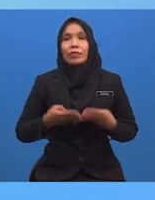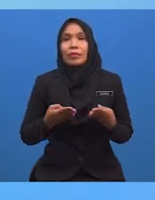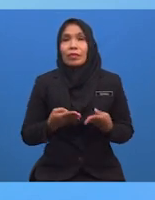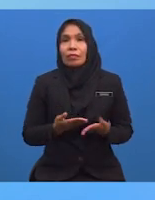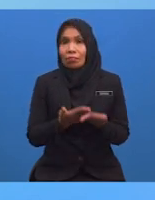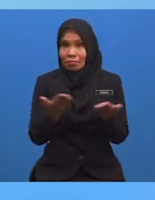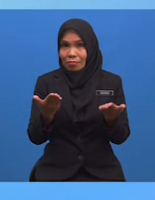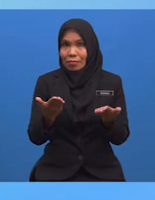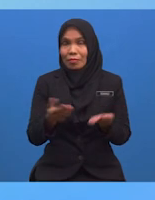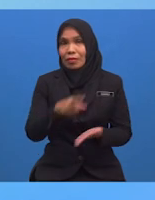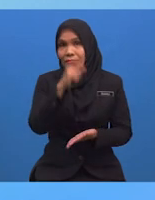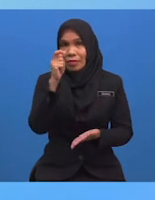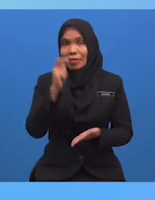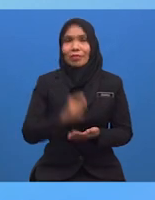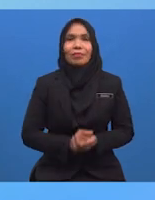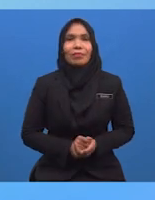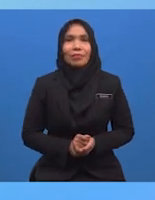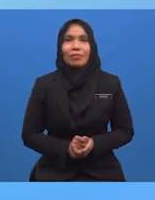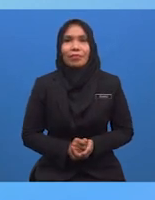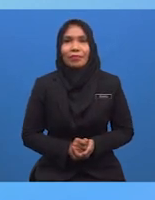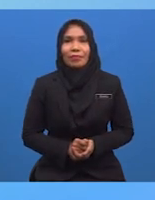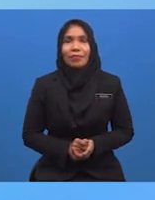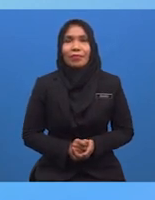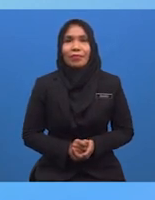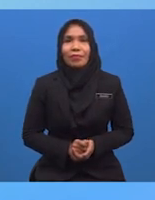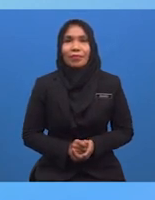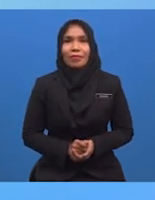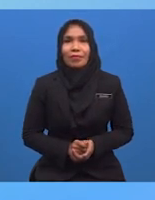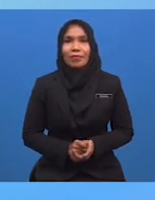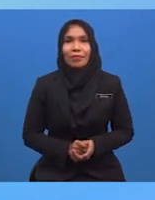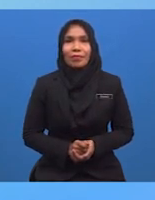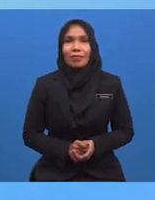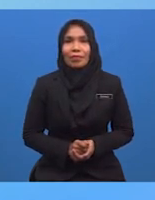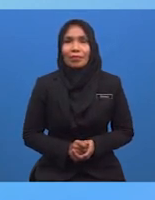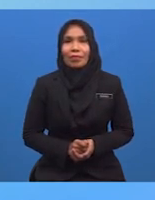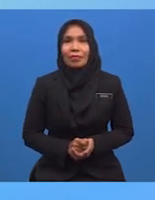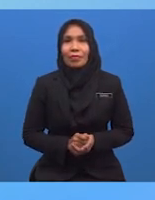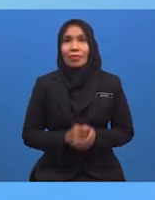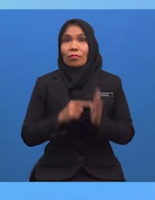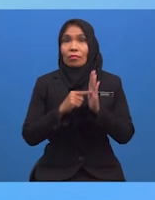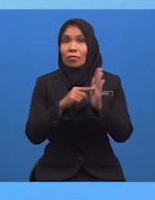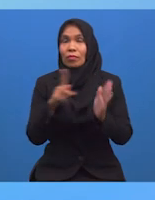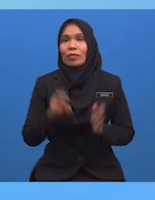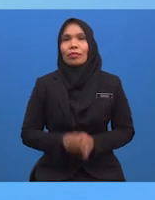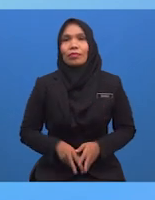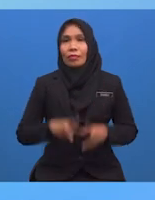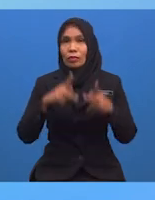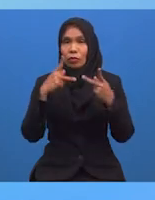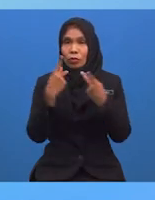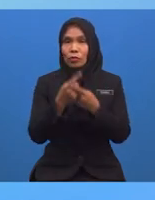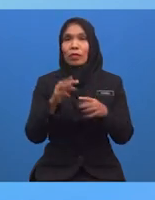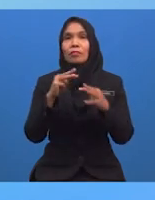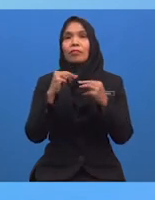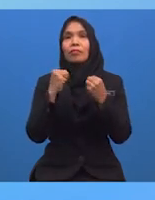teka tak? Teka-teki yang dipaparkan pada skrin ini menunjukkan kumpulan-kumpulan